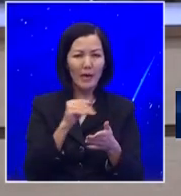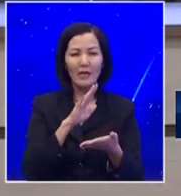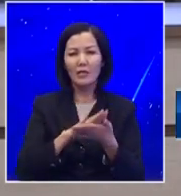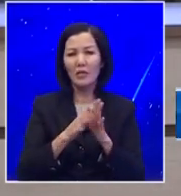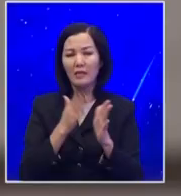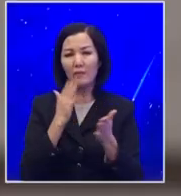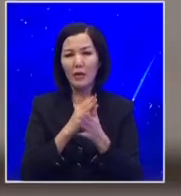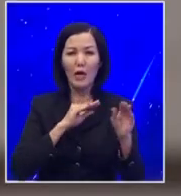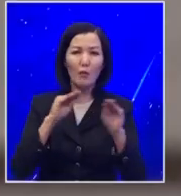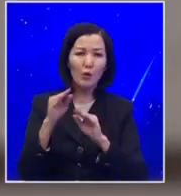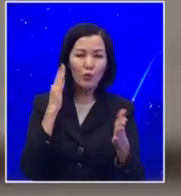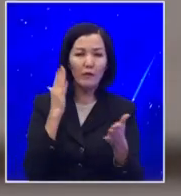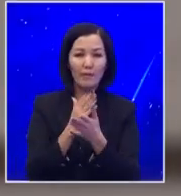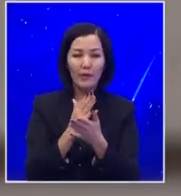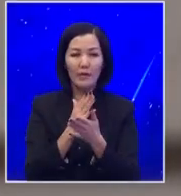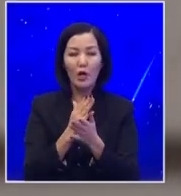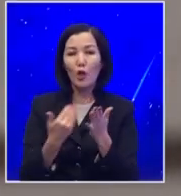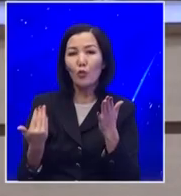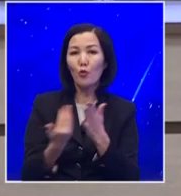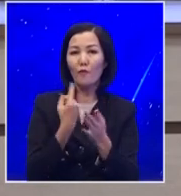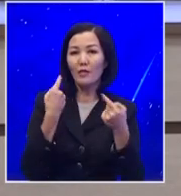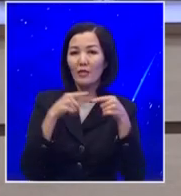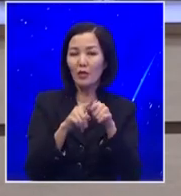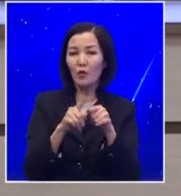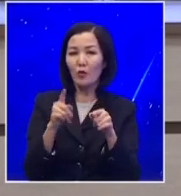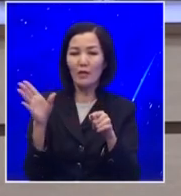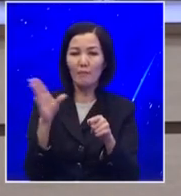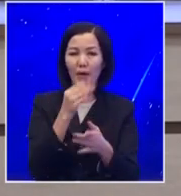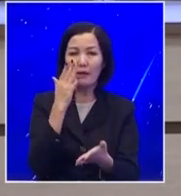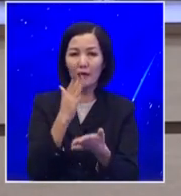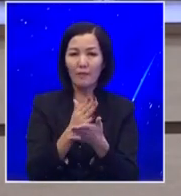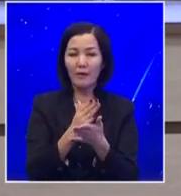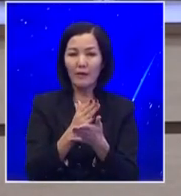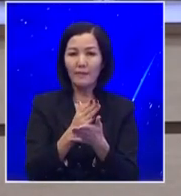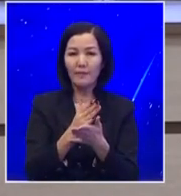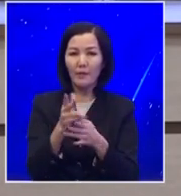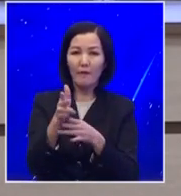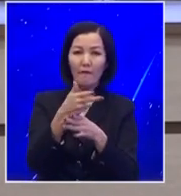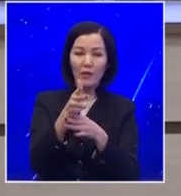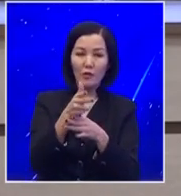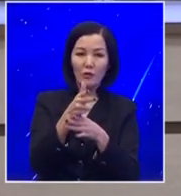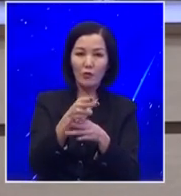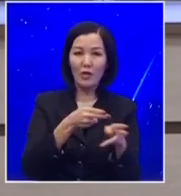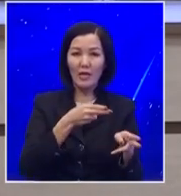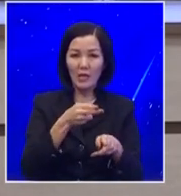Бірінші оборудование, ең қазіргі современный оборудование алынды. Оның бірі видеостойка, екіншісі